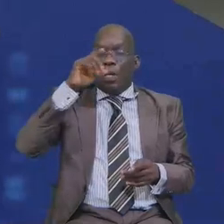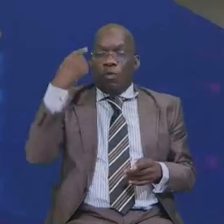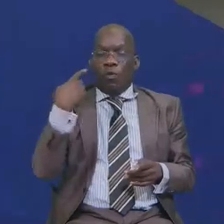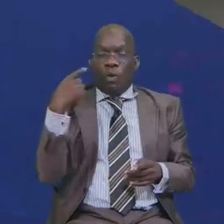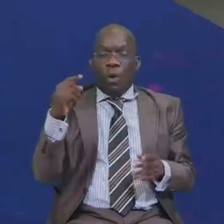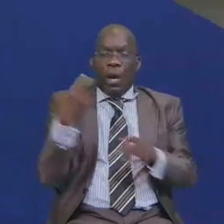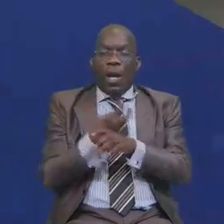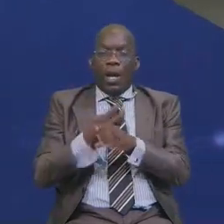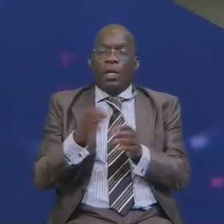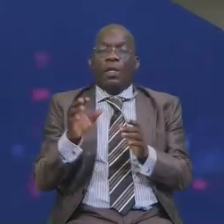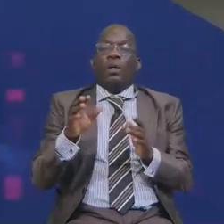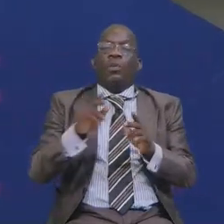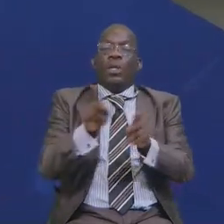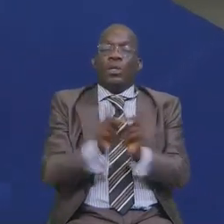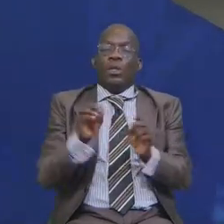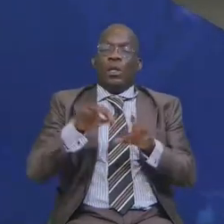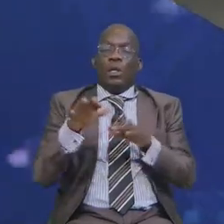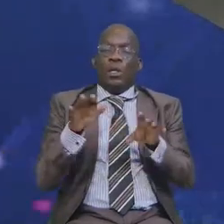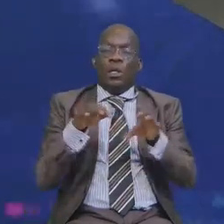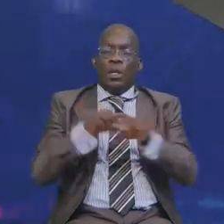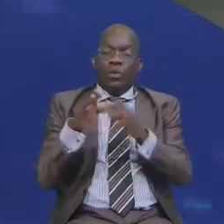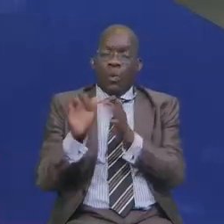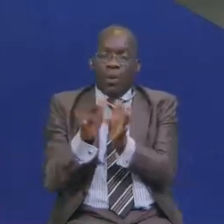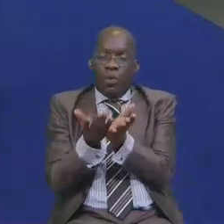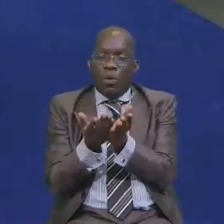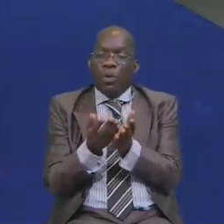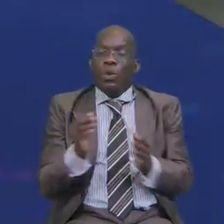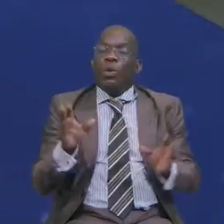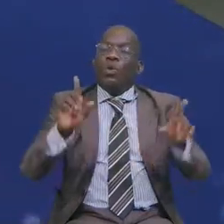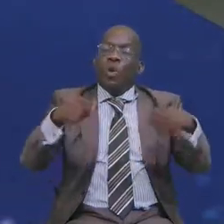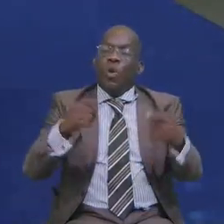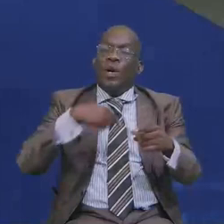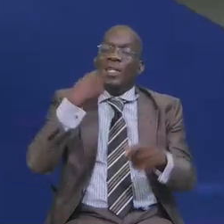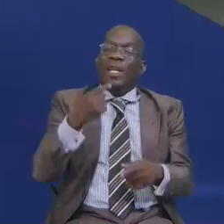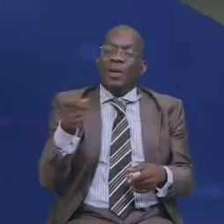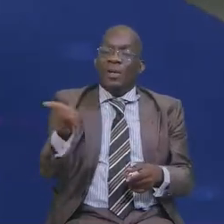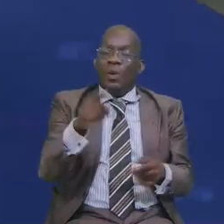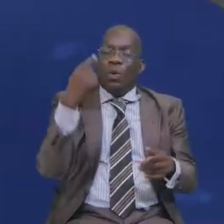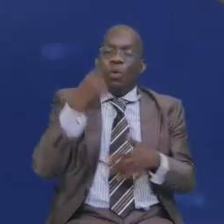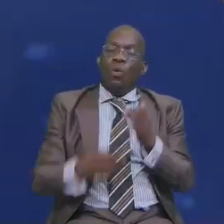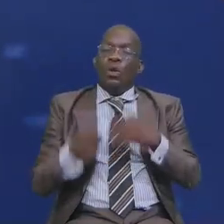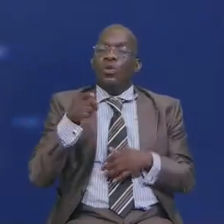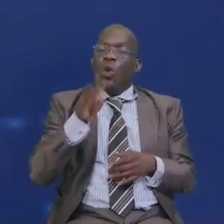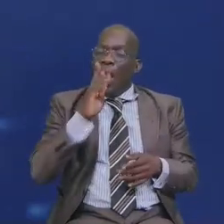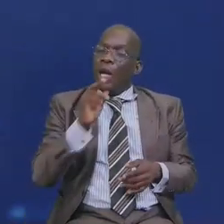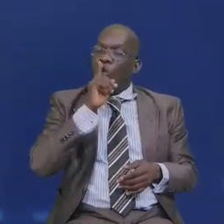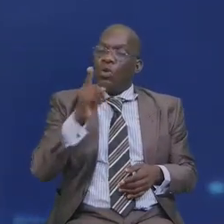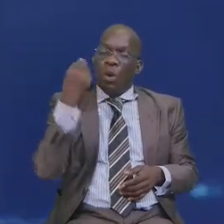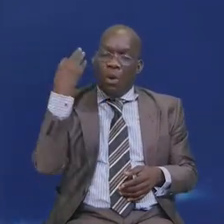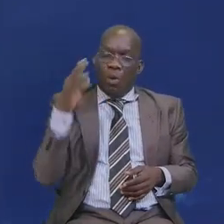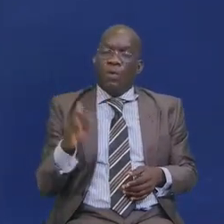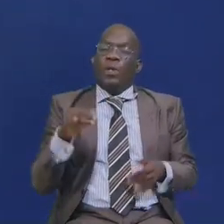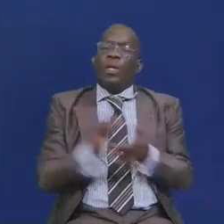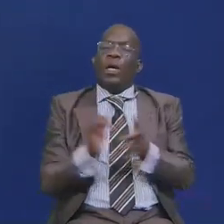Bible dont vous n'êtes pas sûr de son interprétation. Allez leur dire ce dont vous êtes sûr, que Jésus-Christ est le